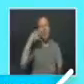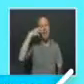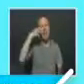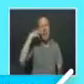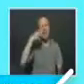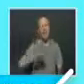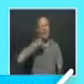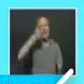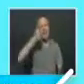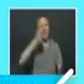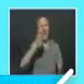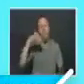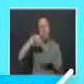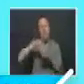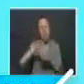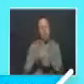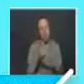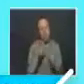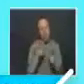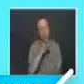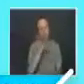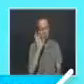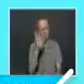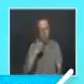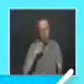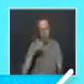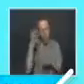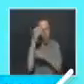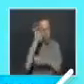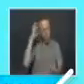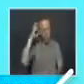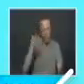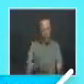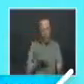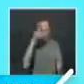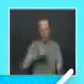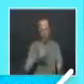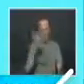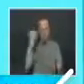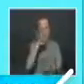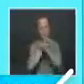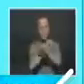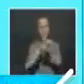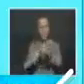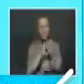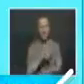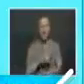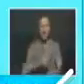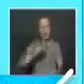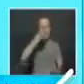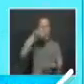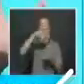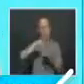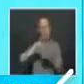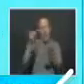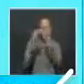פנים? בחיית אמא שלכם, כאילו מה, אנחנו מדינה של מפגרים? הבן אדם היה אשכרה, ישב במצוער בתור שר פנים.